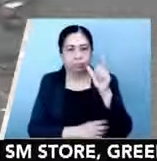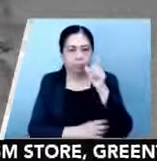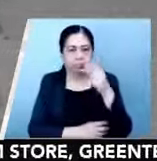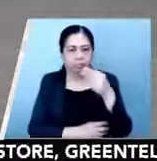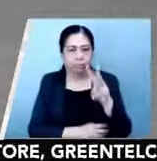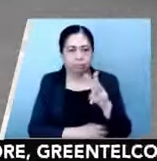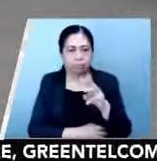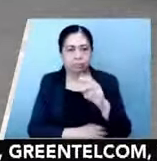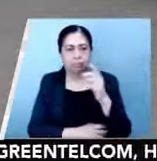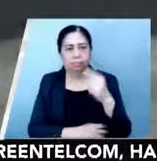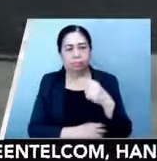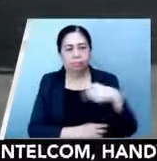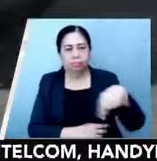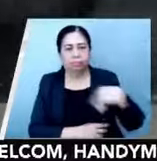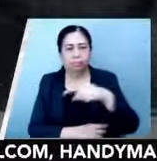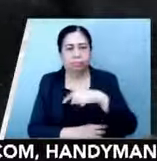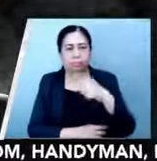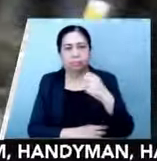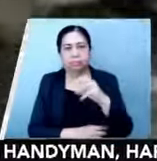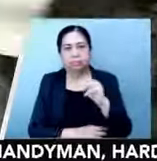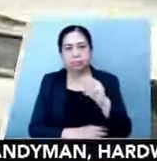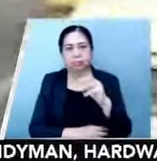Avenue.